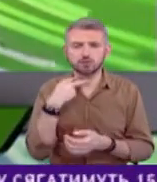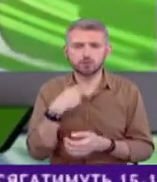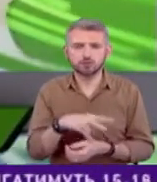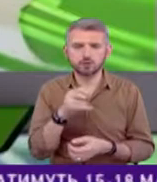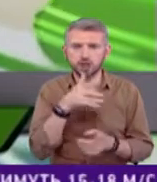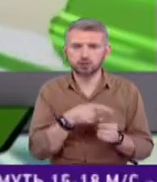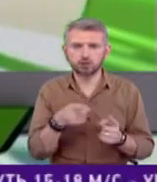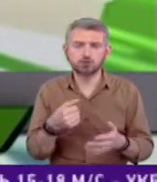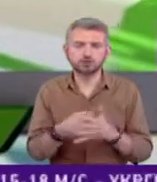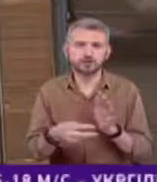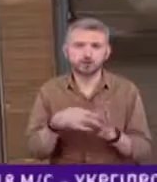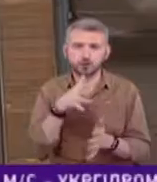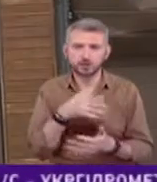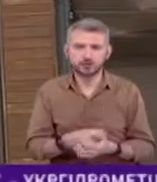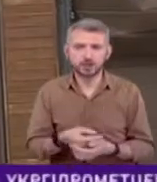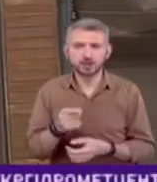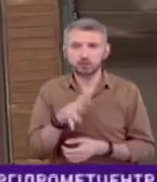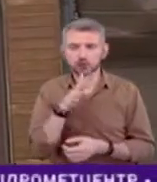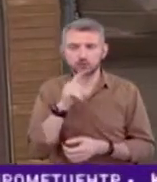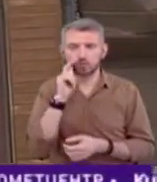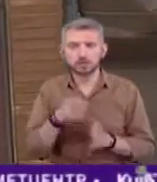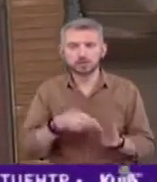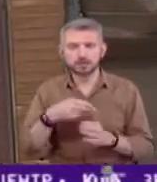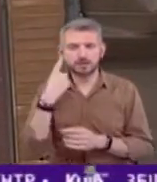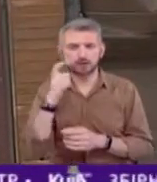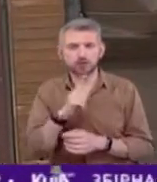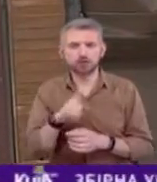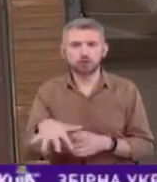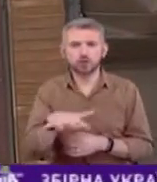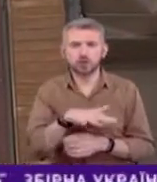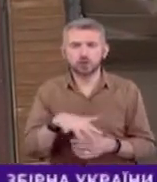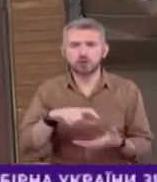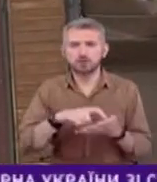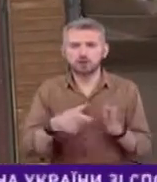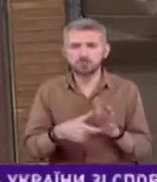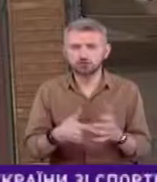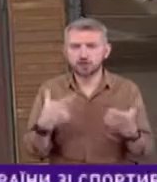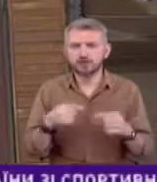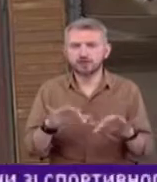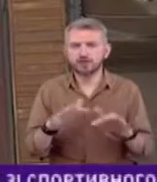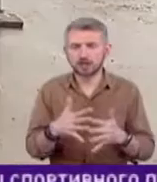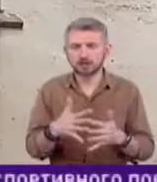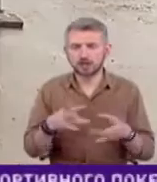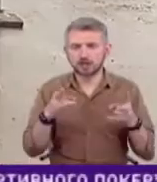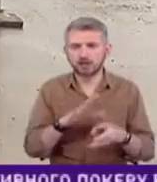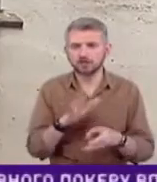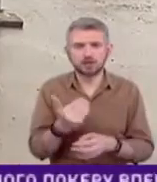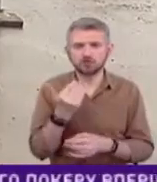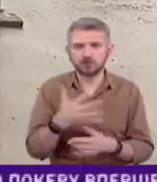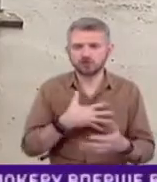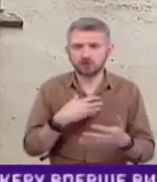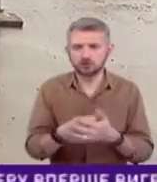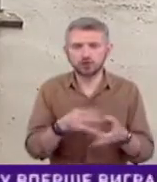на строк до 7 років. Тим часом «Укрзалізниця» заявила, що території і приміщення, де сталася трагедія, не належать до її власності,